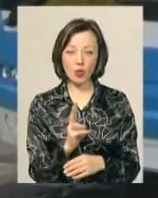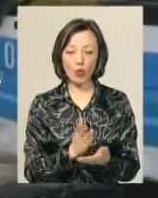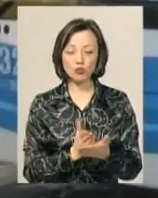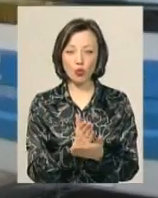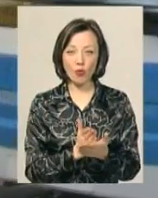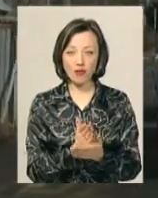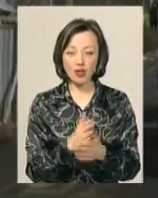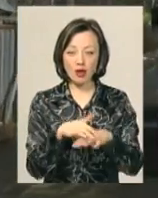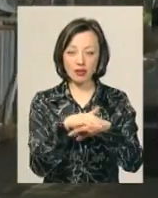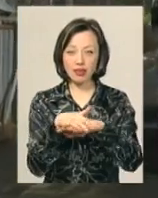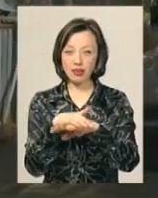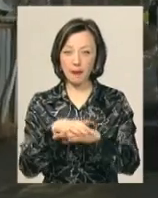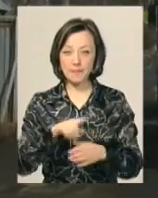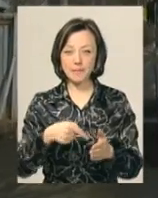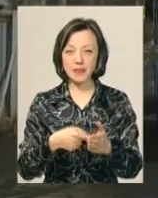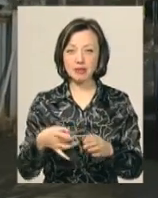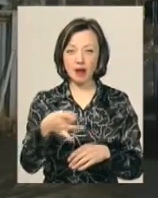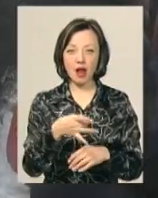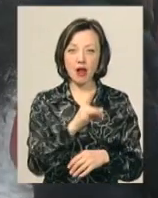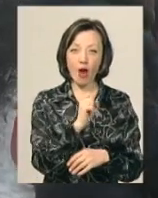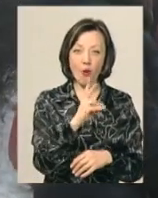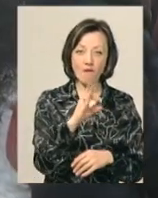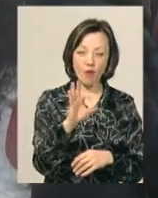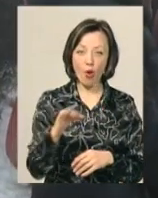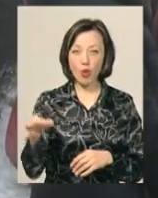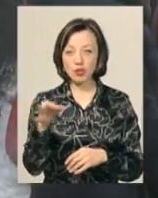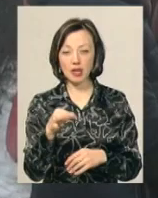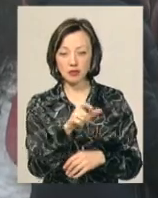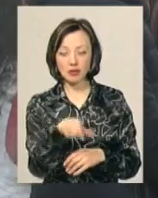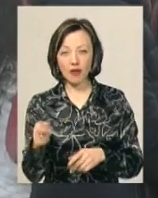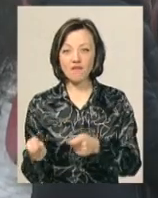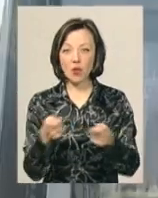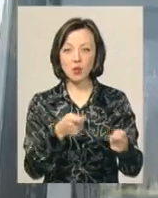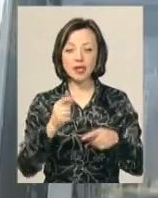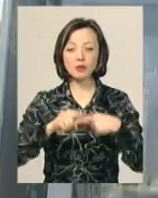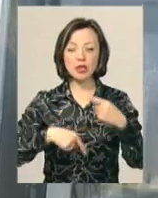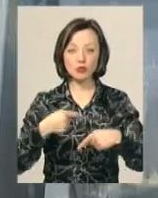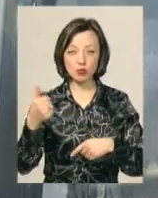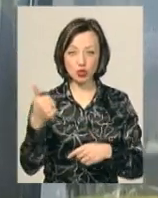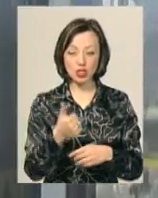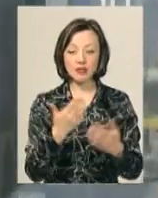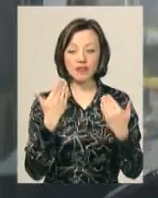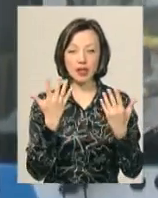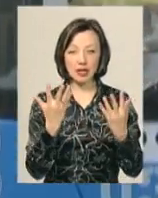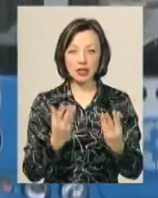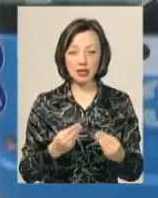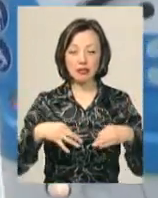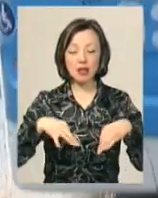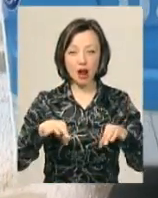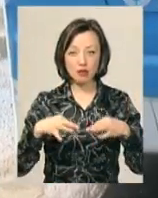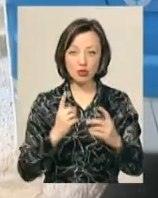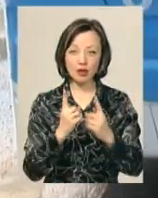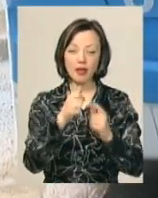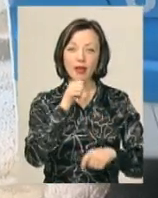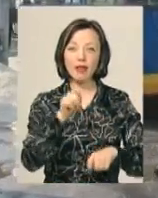обслуговуватимуть густонаселені райони міста – це Озерна та Ракове. Пасажири возитимуть з наступного тижня. Упродовж вихідних новий транспорт курсуватиме